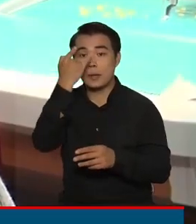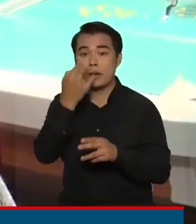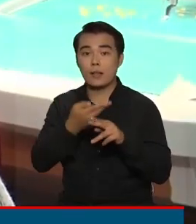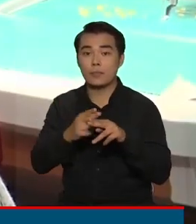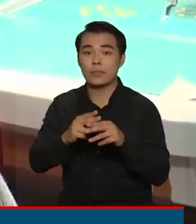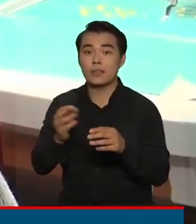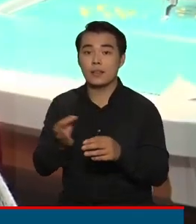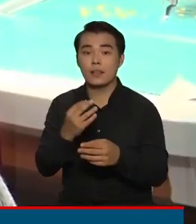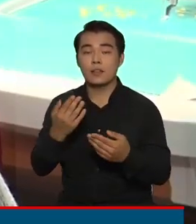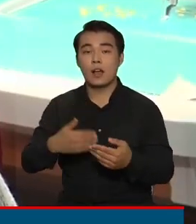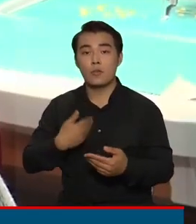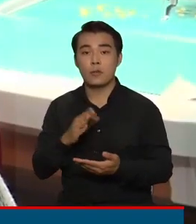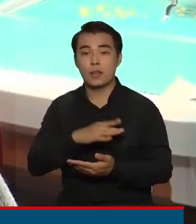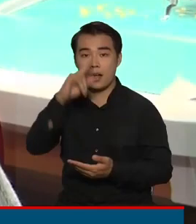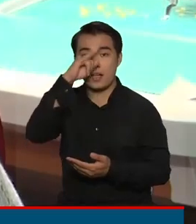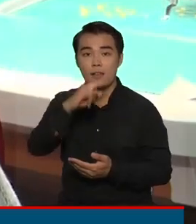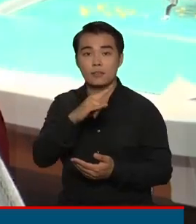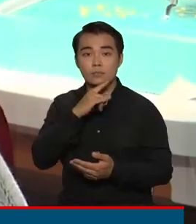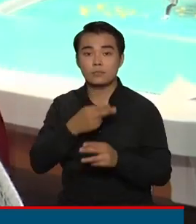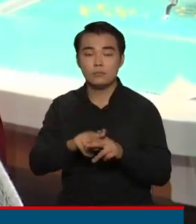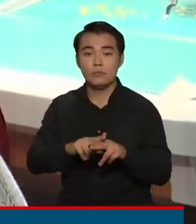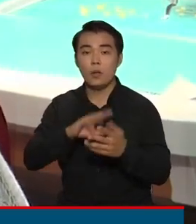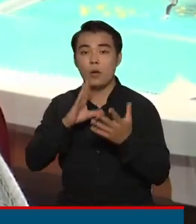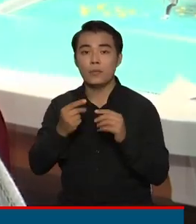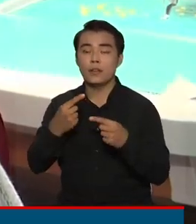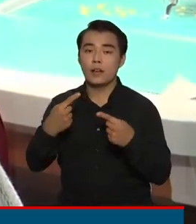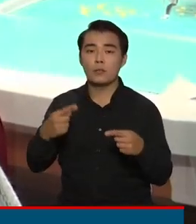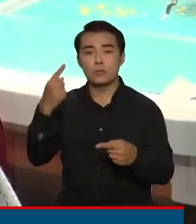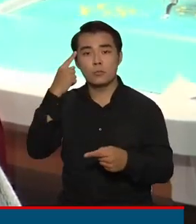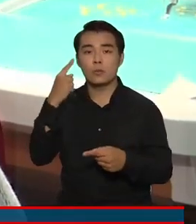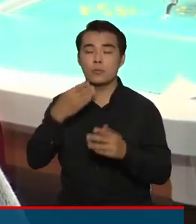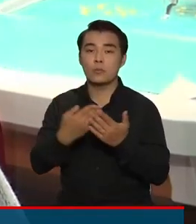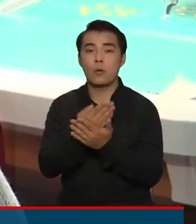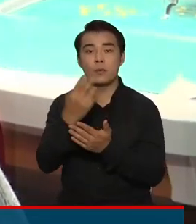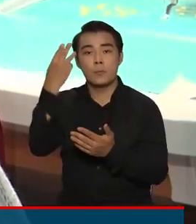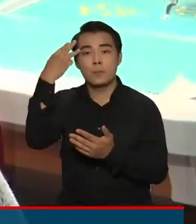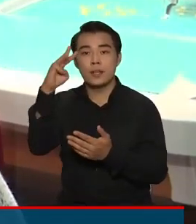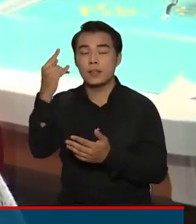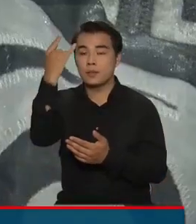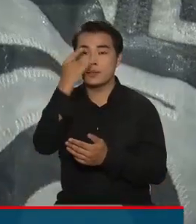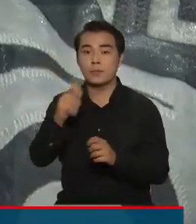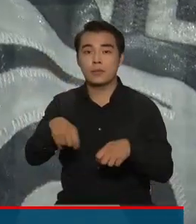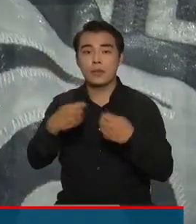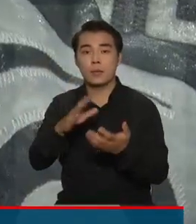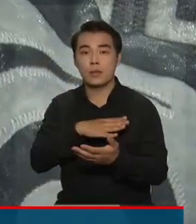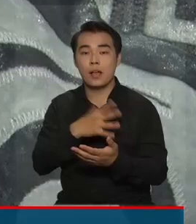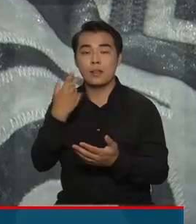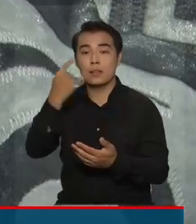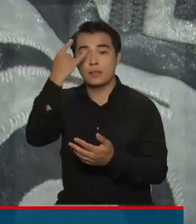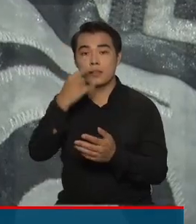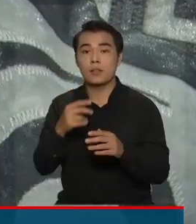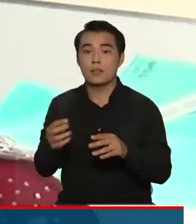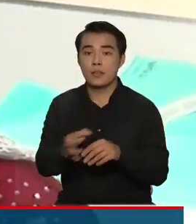деді қазақи. Вот сосын мен енді былай ойлап, заманауи тақия деп тігіп бердім. Тақияны тігіп